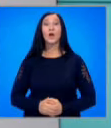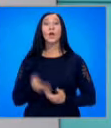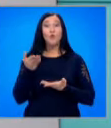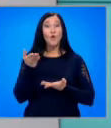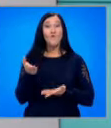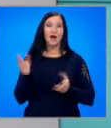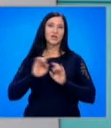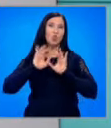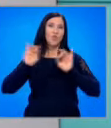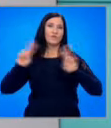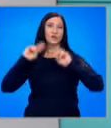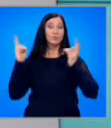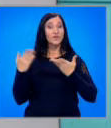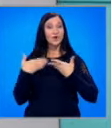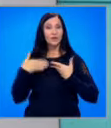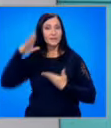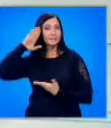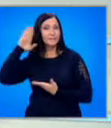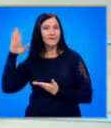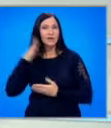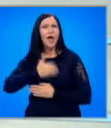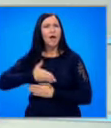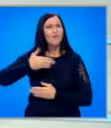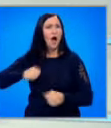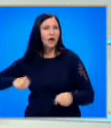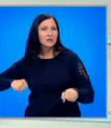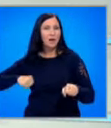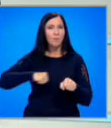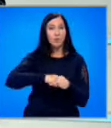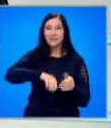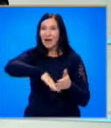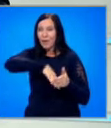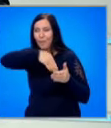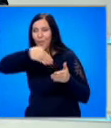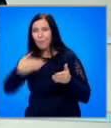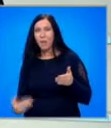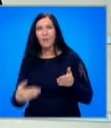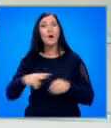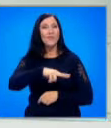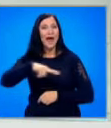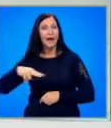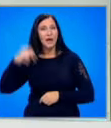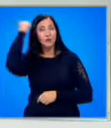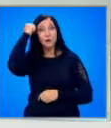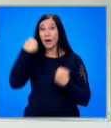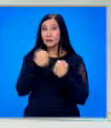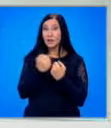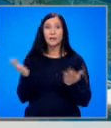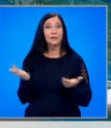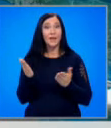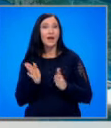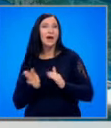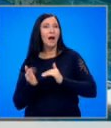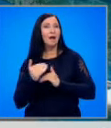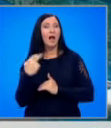Това са новините по света и у нас. Здравейте! Влак се блъсна в паднала на релсите скала. Инцидентът стана край